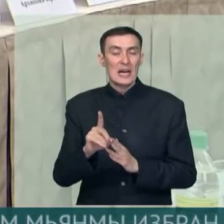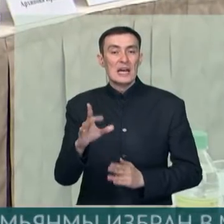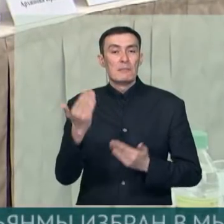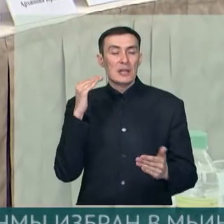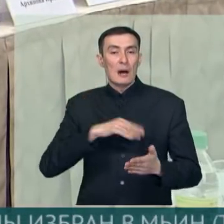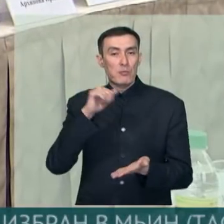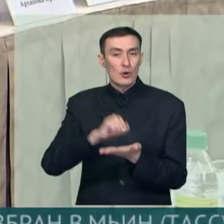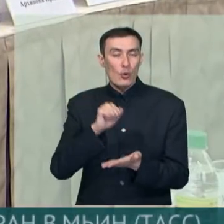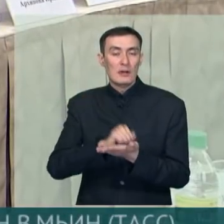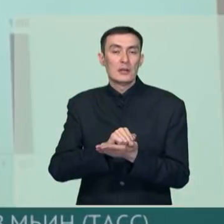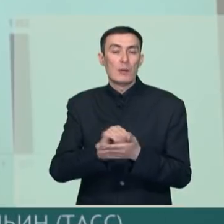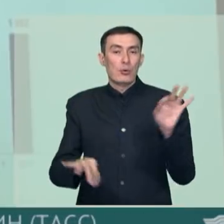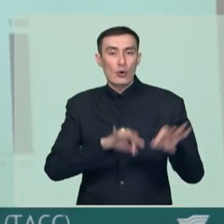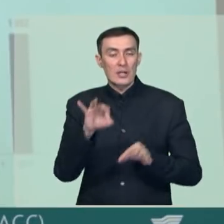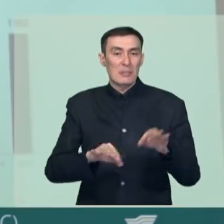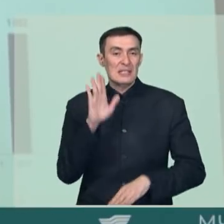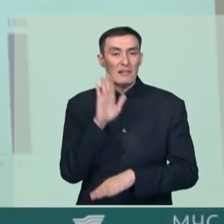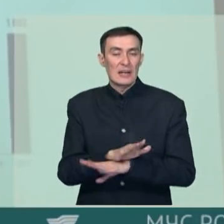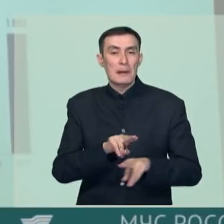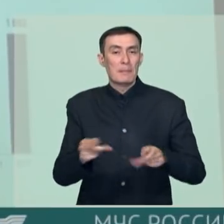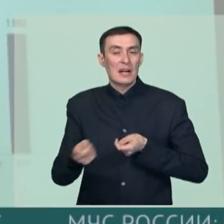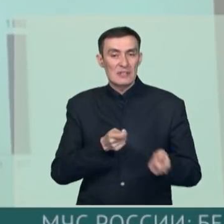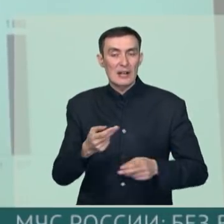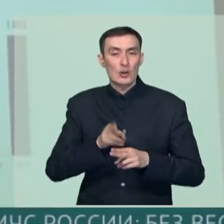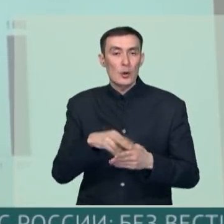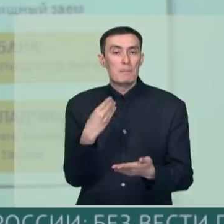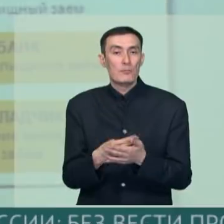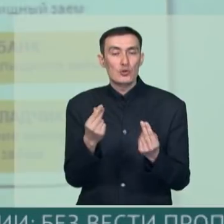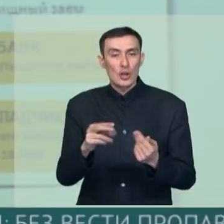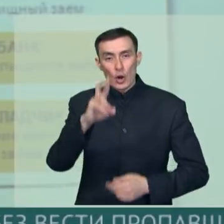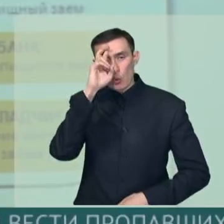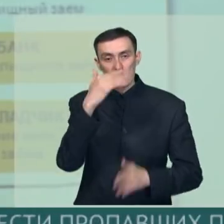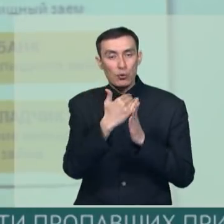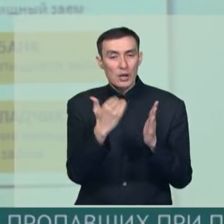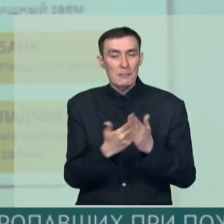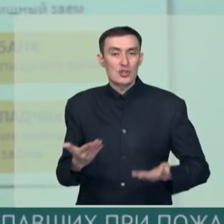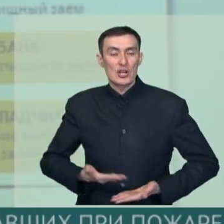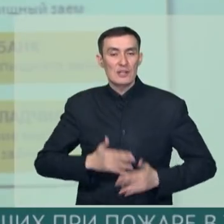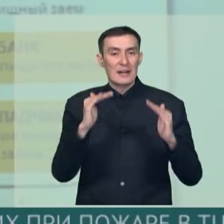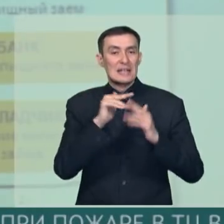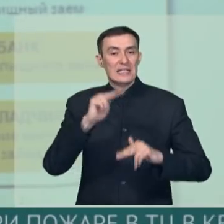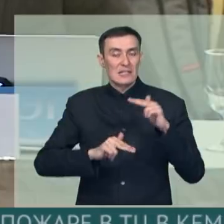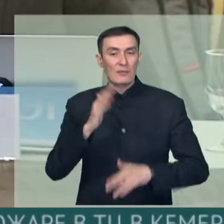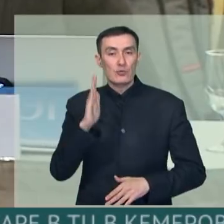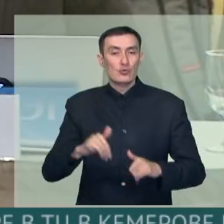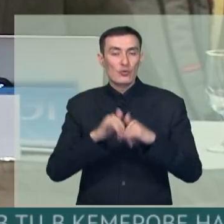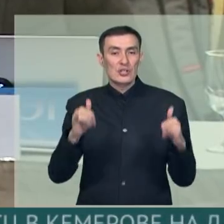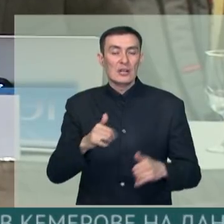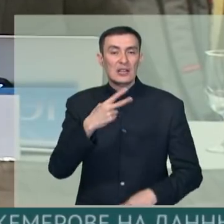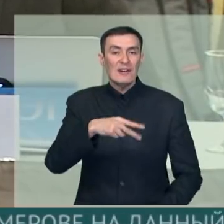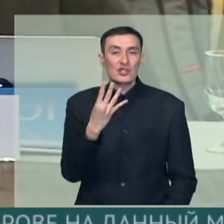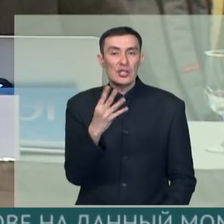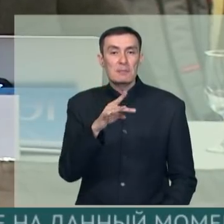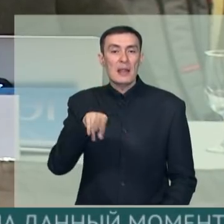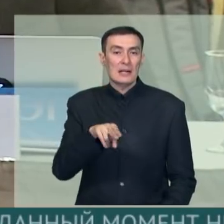был опубликован проект постановления правительства, согласно которой бюджет госпрограммы жилищного строительства будет увеличен на